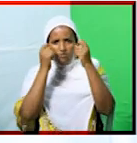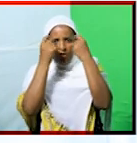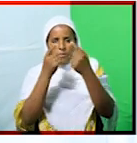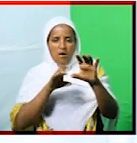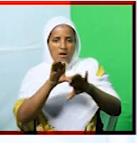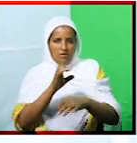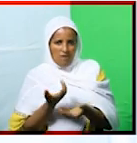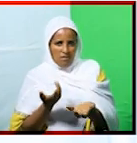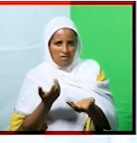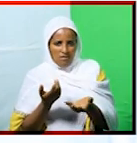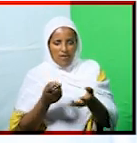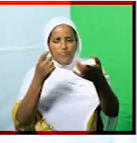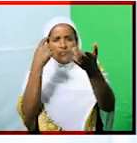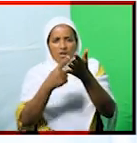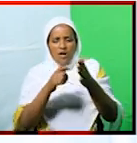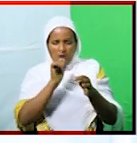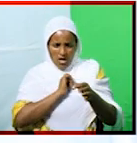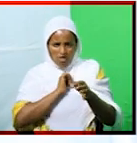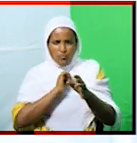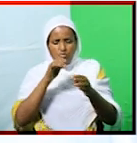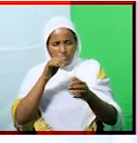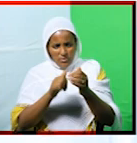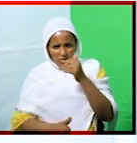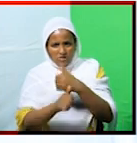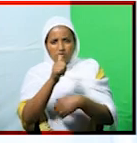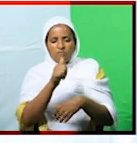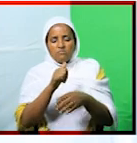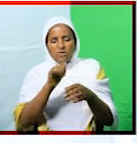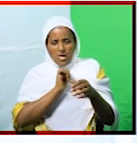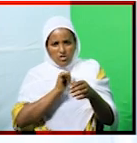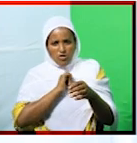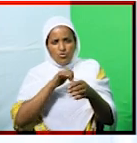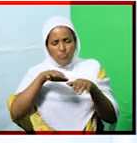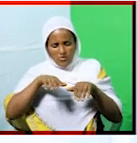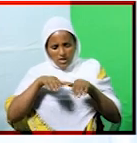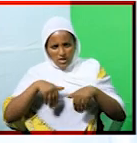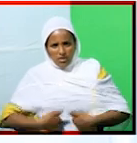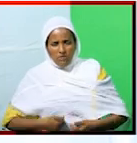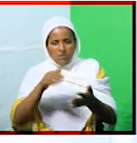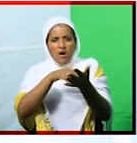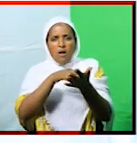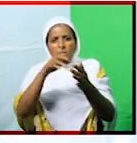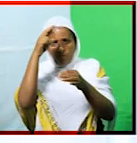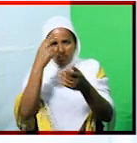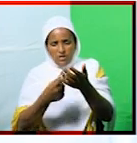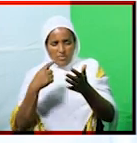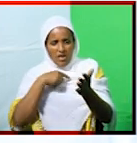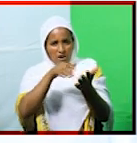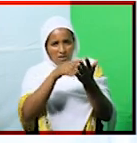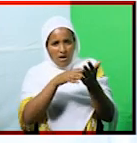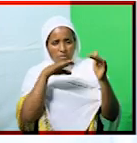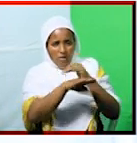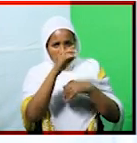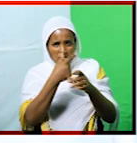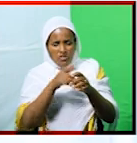ያደርጋል። ያ ከብዙ ከራሳቸውም ድክመት ነው፣ አስገድዶ አይደለም። እርግጥ ከራሳቸውም ድክመት ነው የሚነሳ ሰይጣን፣ በእኛ ድክመት ነው እንጂ የሚገባ። አስገድዶ